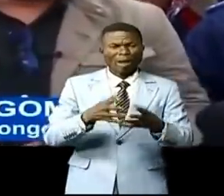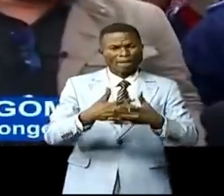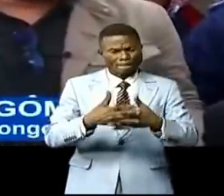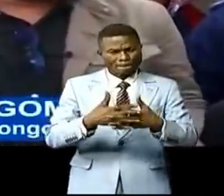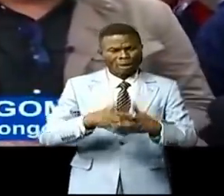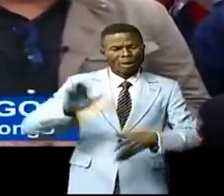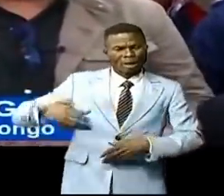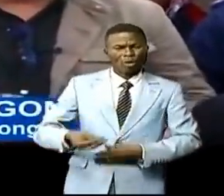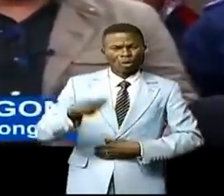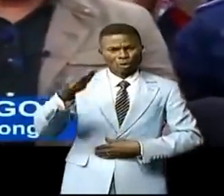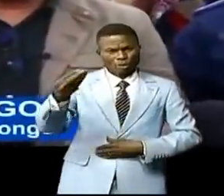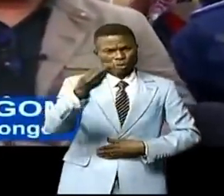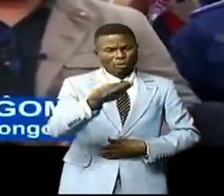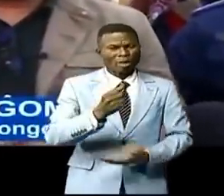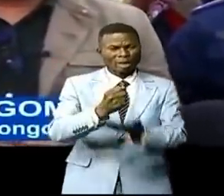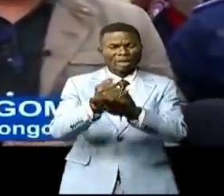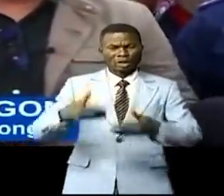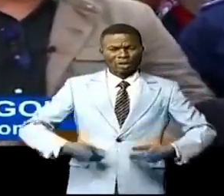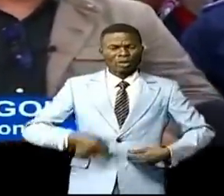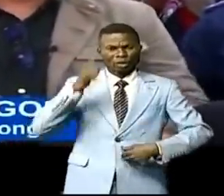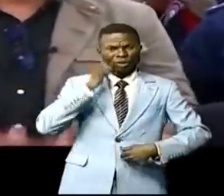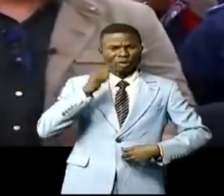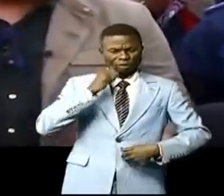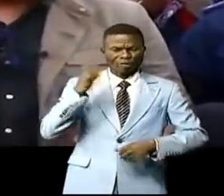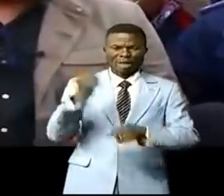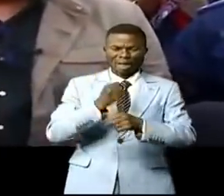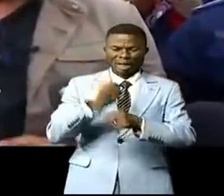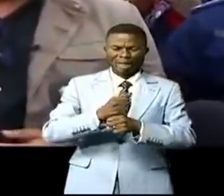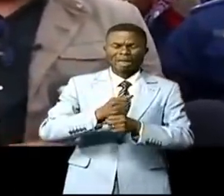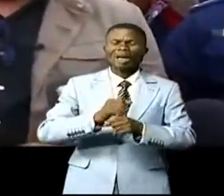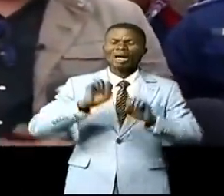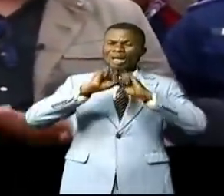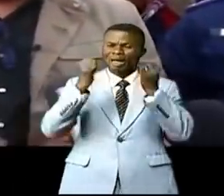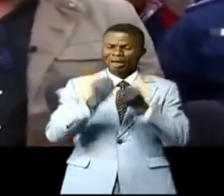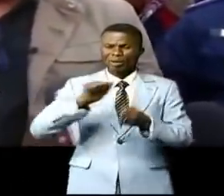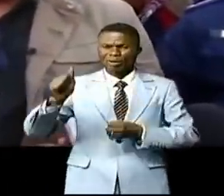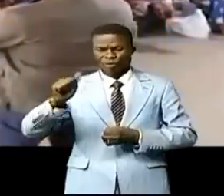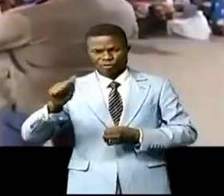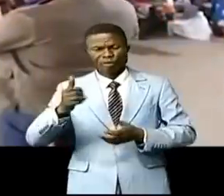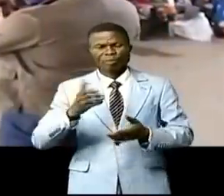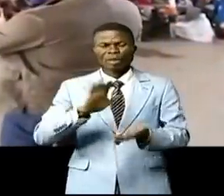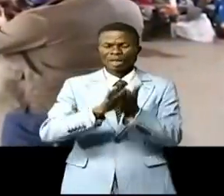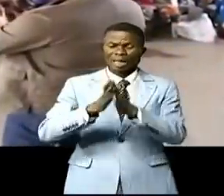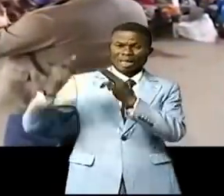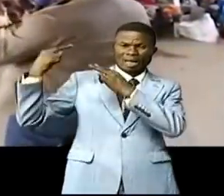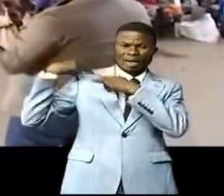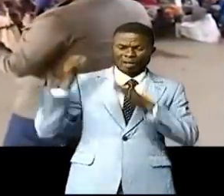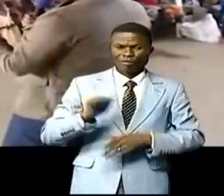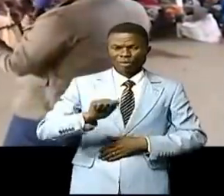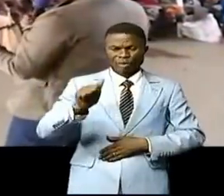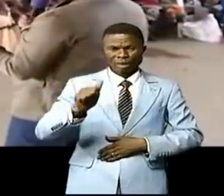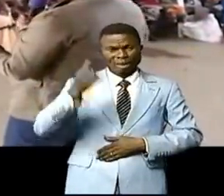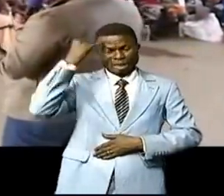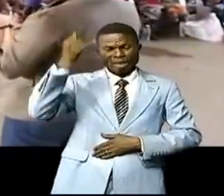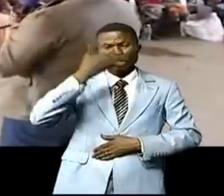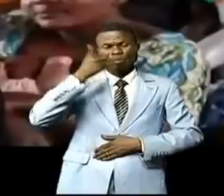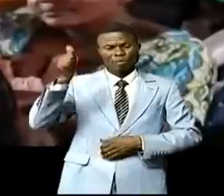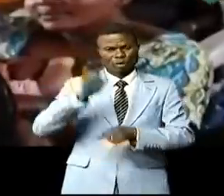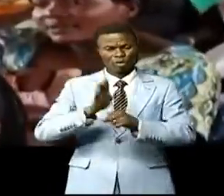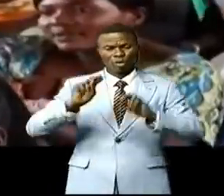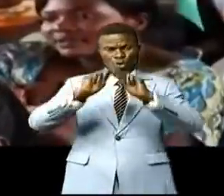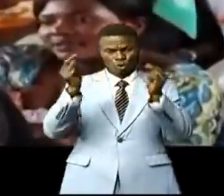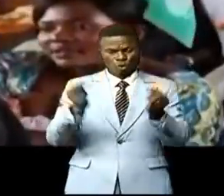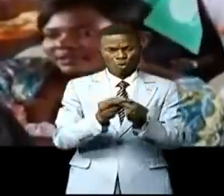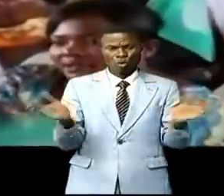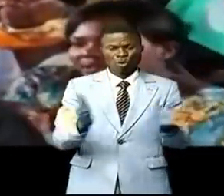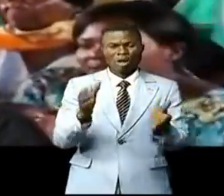donc à coudre pour aider les femmes à intégrer l'entrepreneuriat pour qu'elles puissent en prendre en charge. Cette initiative a été saluée par les structures qui